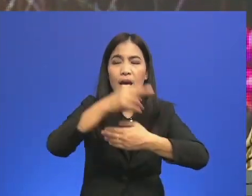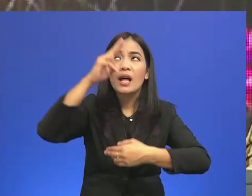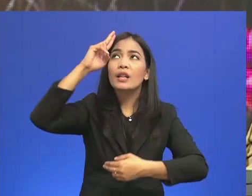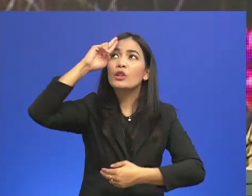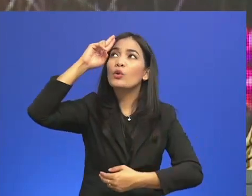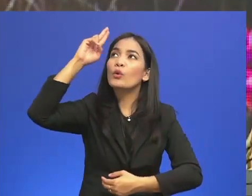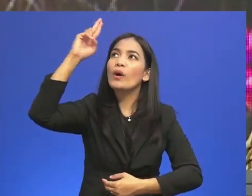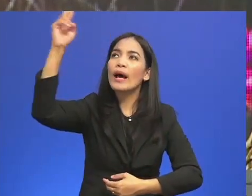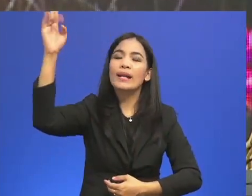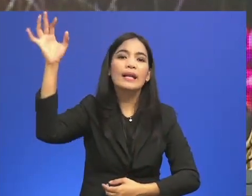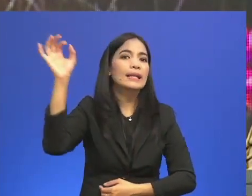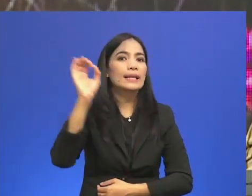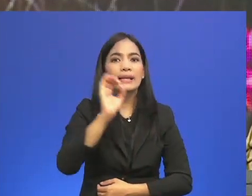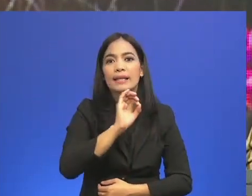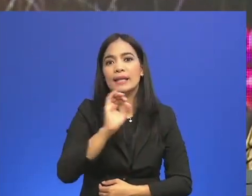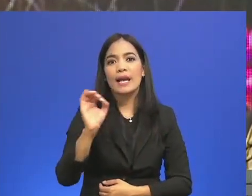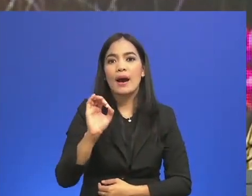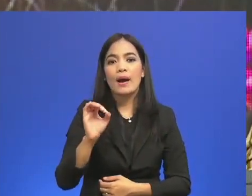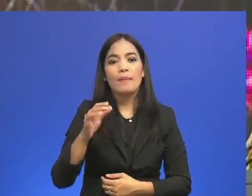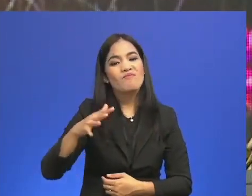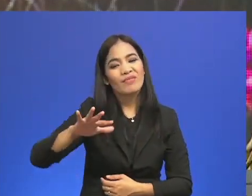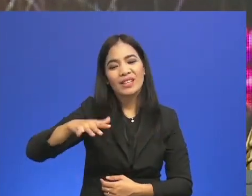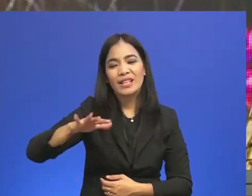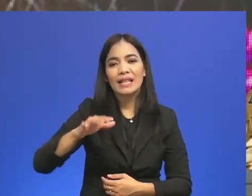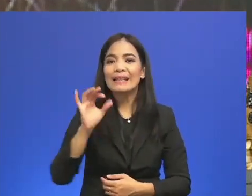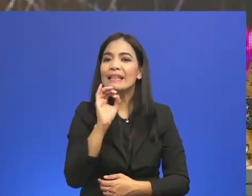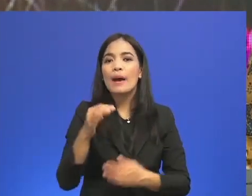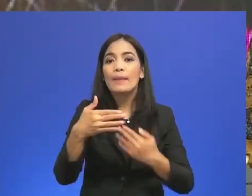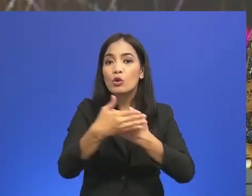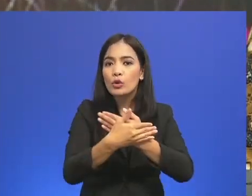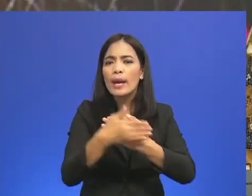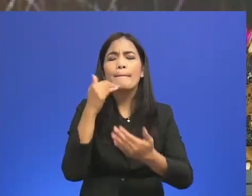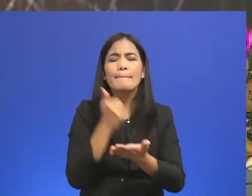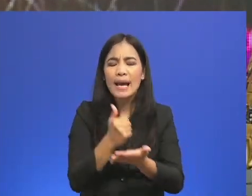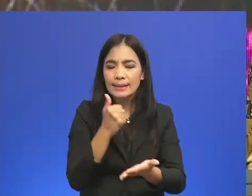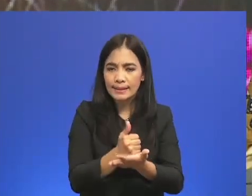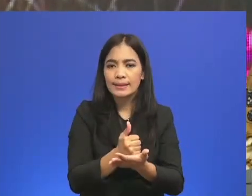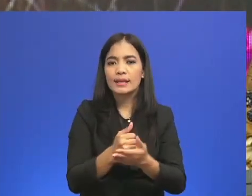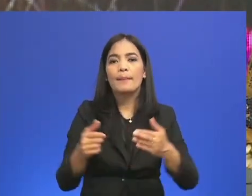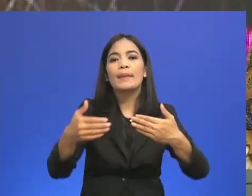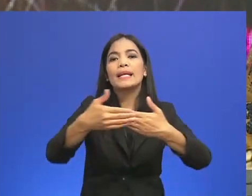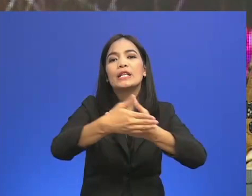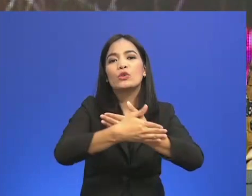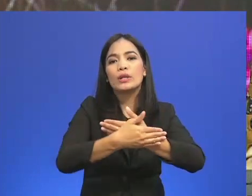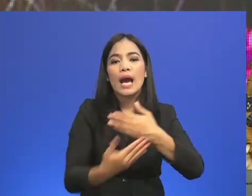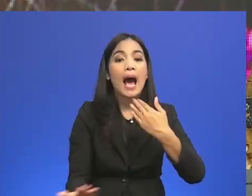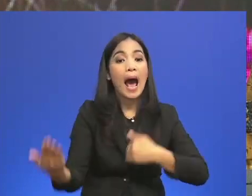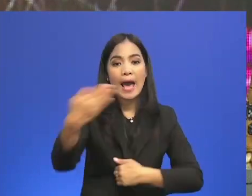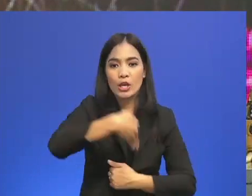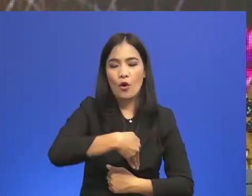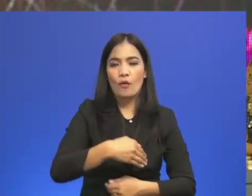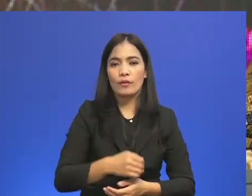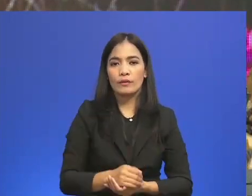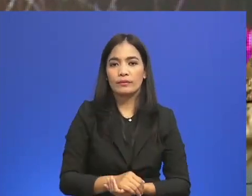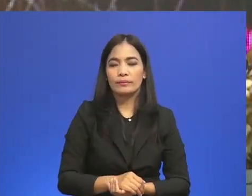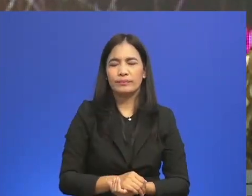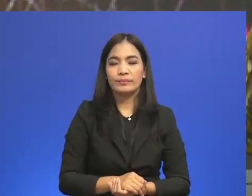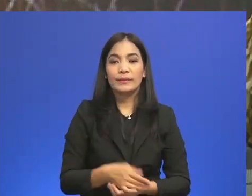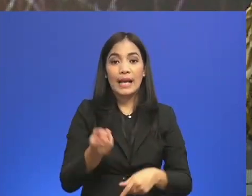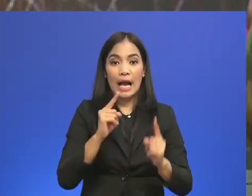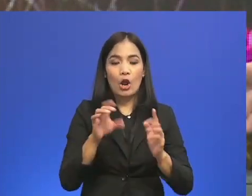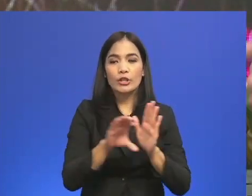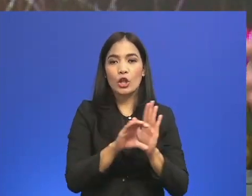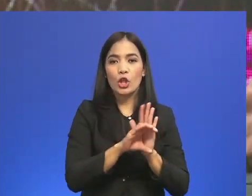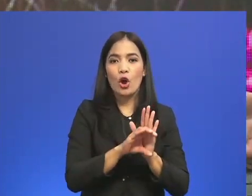Tuhan tidak mungkin tidak melindungi saudara. Ayo kita adu kasarnya ya. Orang